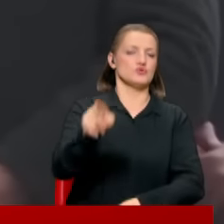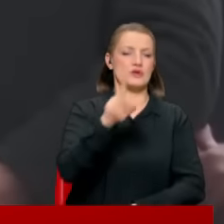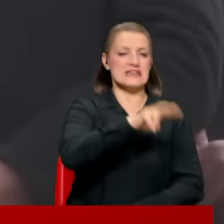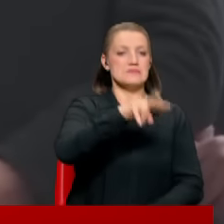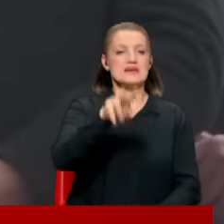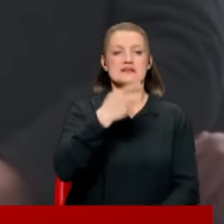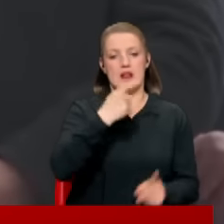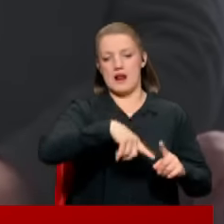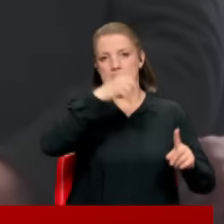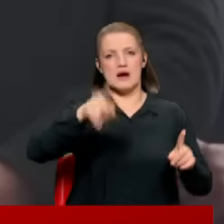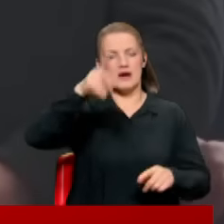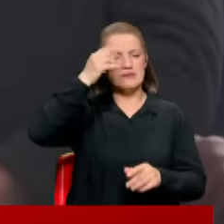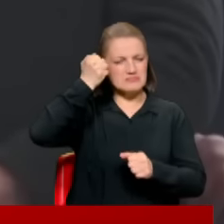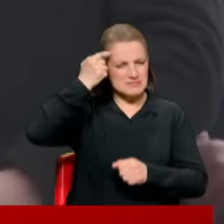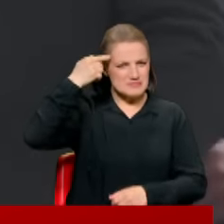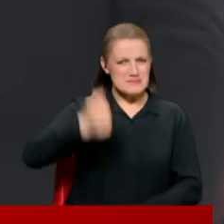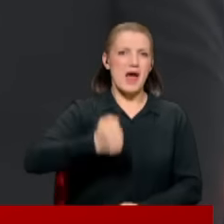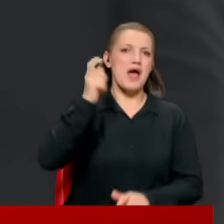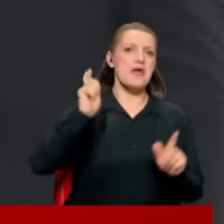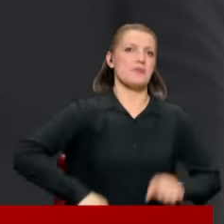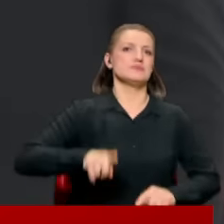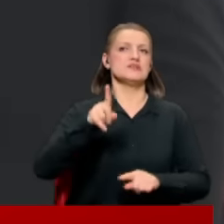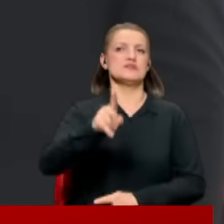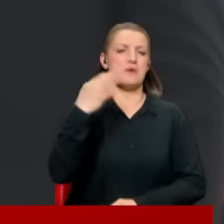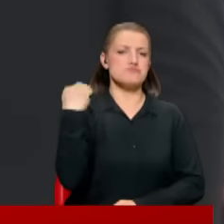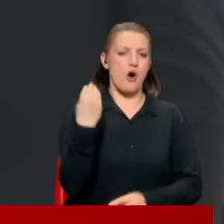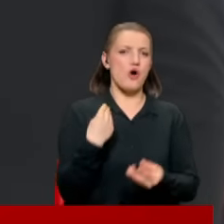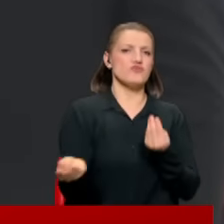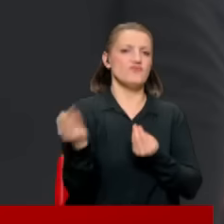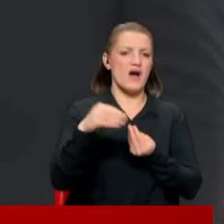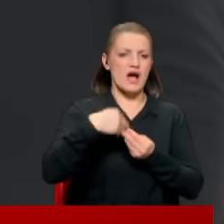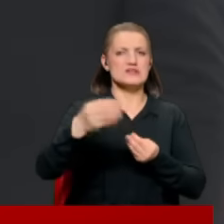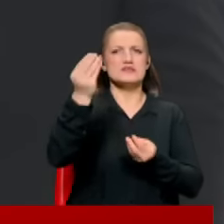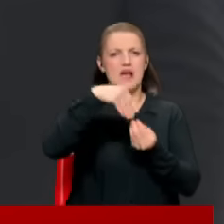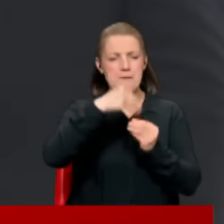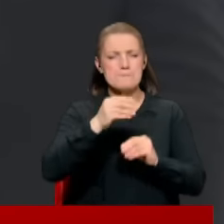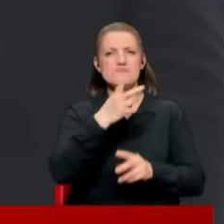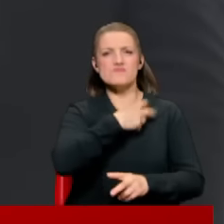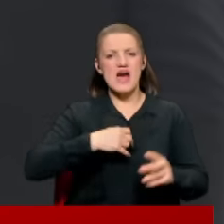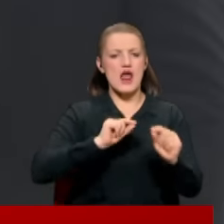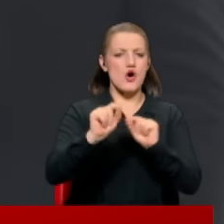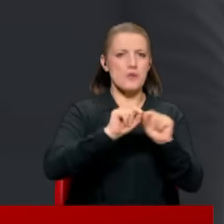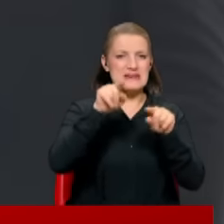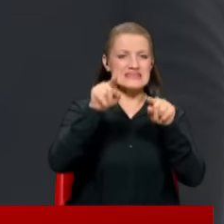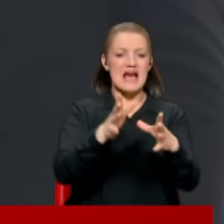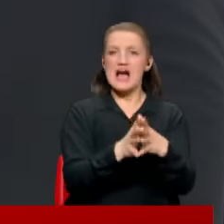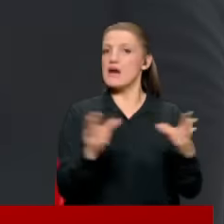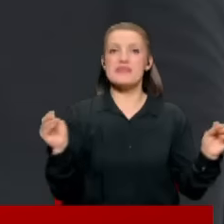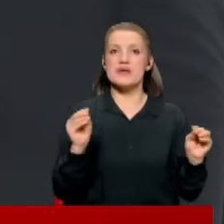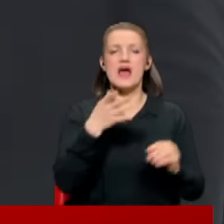22 seneden beri ısrarla, inatla uyguladığınız borç, faiz, zam, vergi ekonomisidir. Size